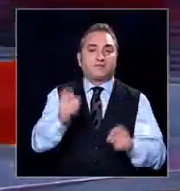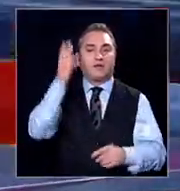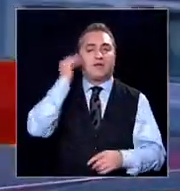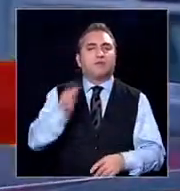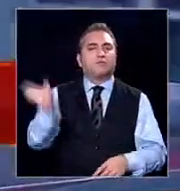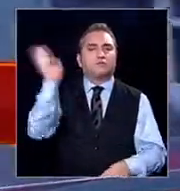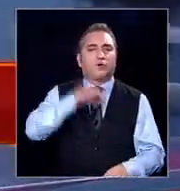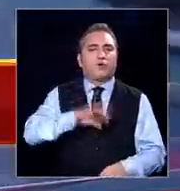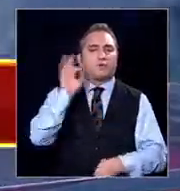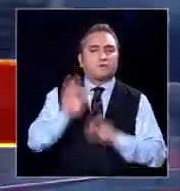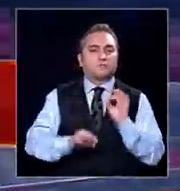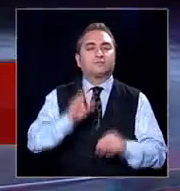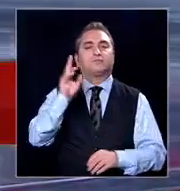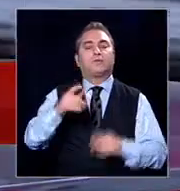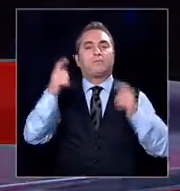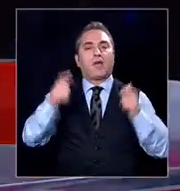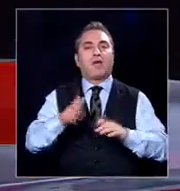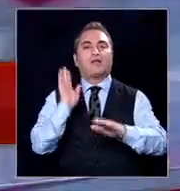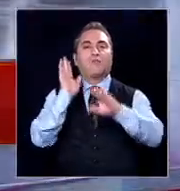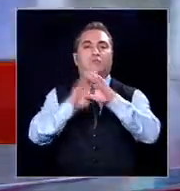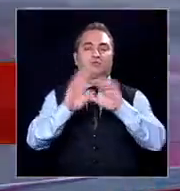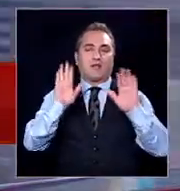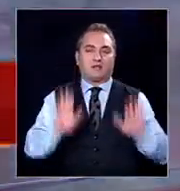çok geçmeden beklenen mahalleli müdahalesi geldi.